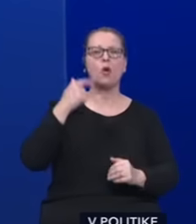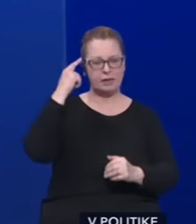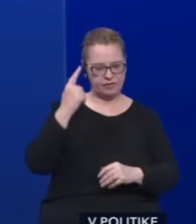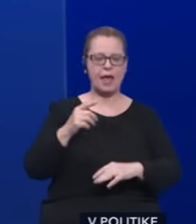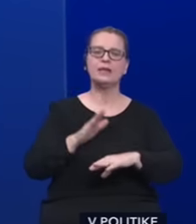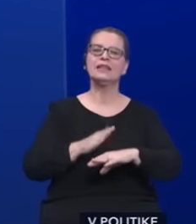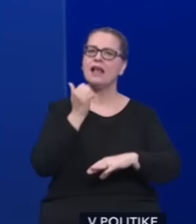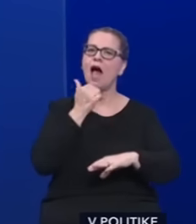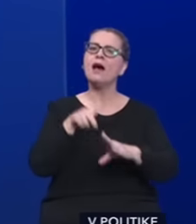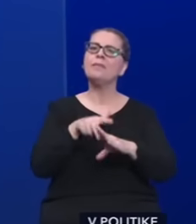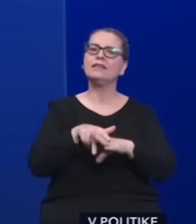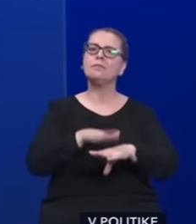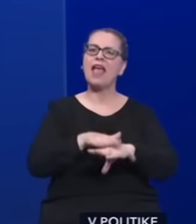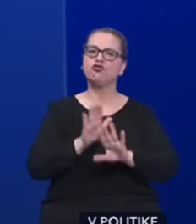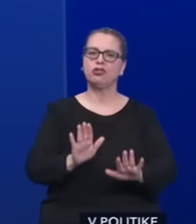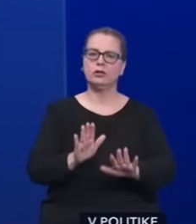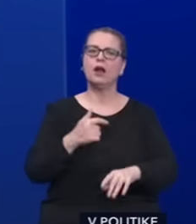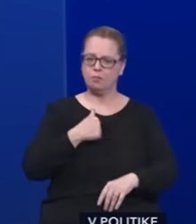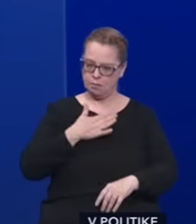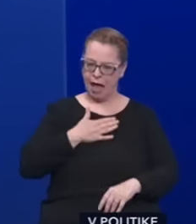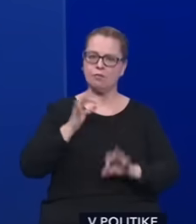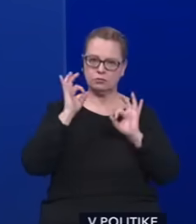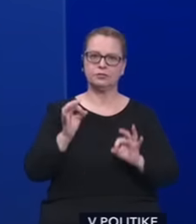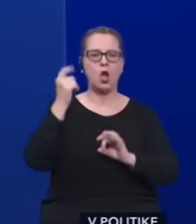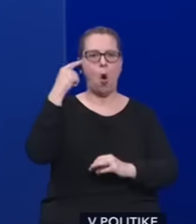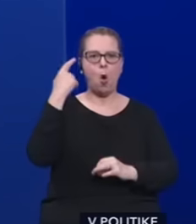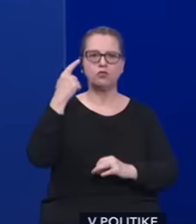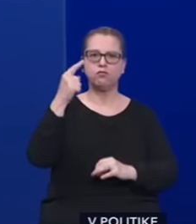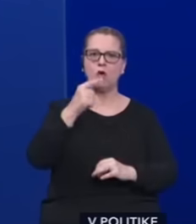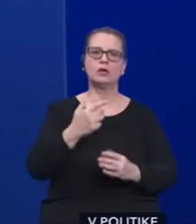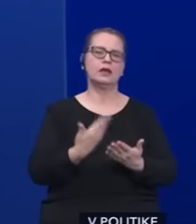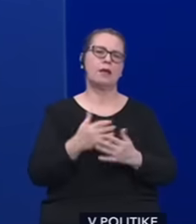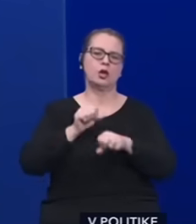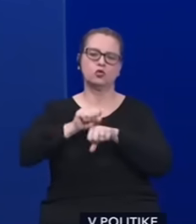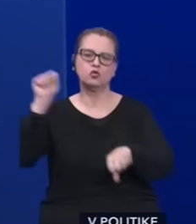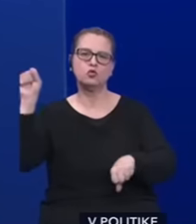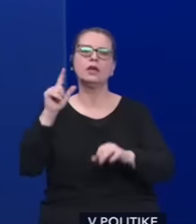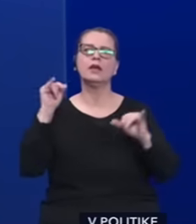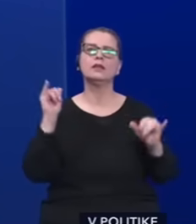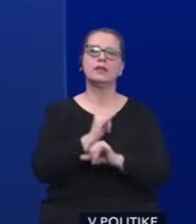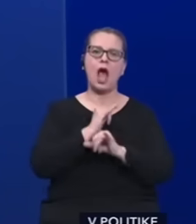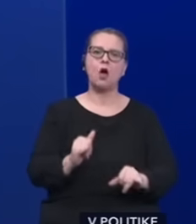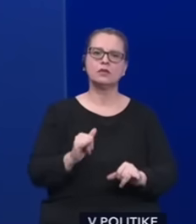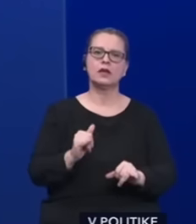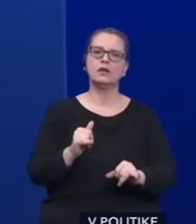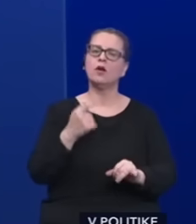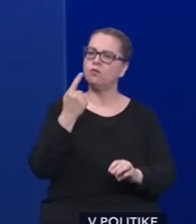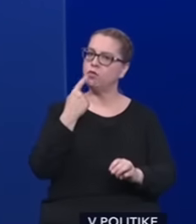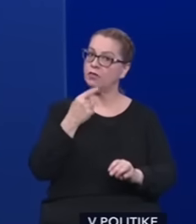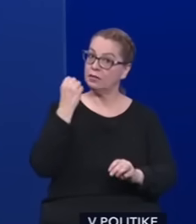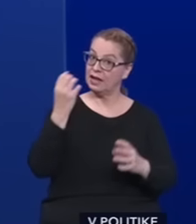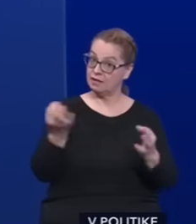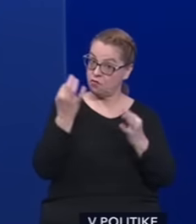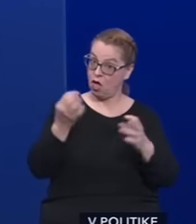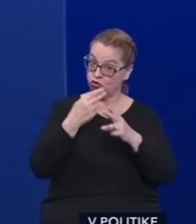pretože máme odborníkov a máme ľudí na základe kandidátky zostavených, ako je pán Sulík, ktorý naozaj, ja zo zakulise vám môžem povedať, že keď sa niečo